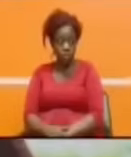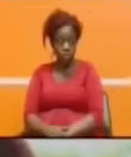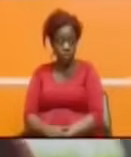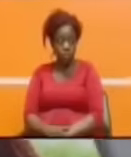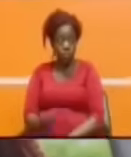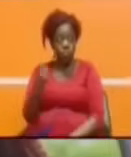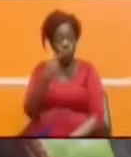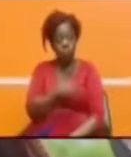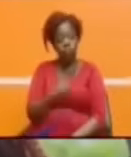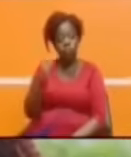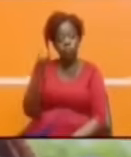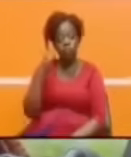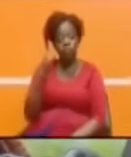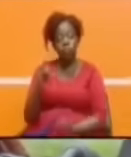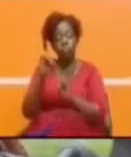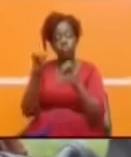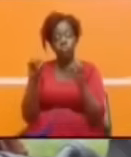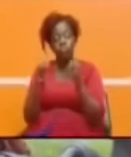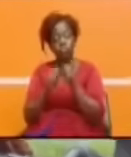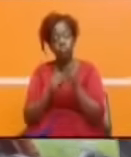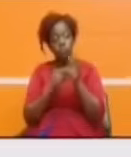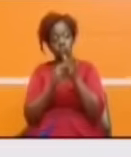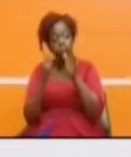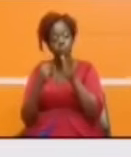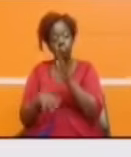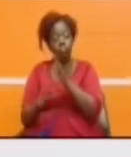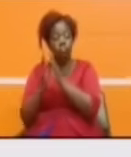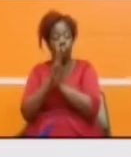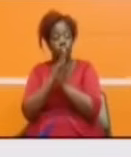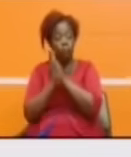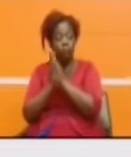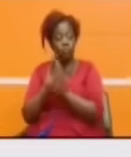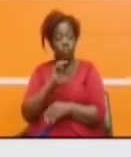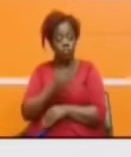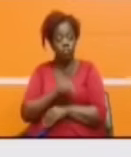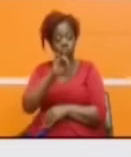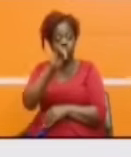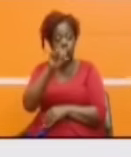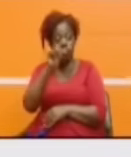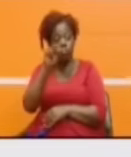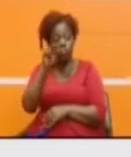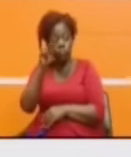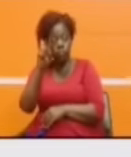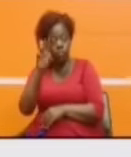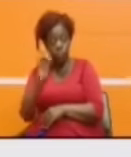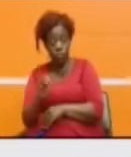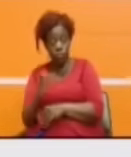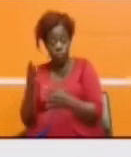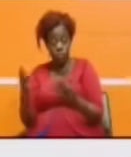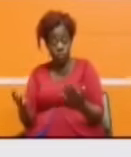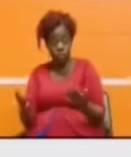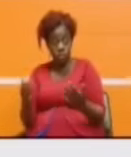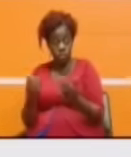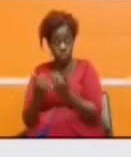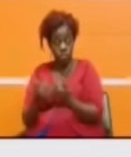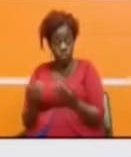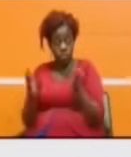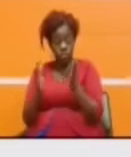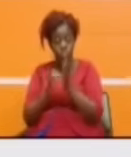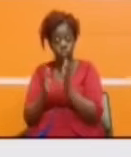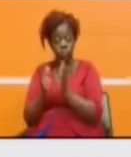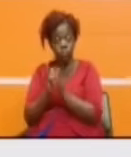Olunaku lw'eggulo mawulire agataliko nfufu twakulaza emboozi y'omuwala Jackie Nakawooya Muka Johnson ogule yayatiikirira ennyonga Yesu